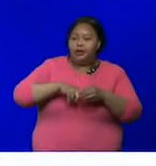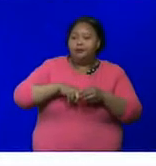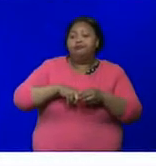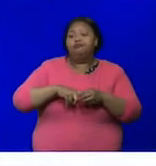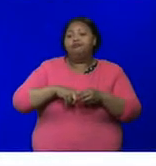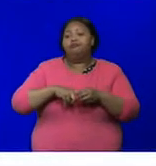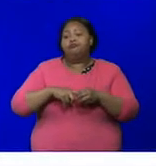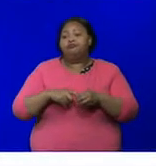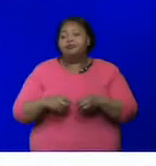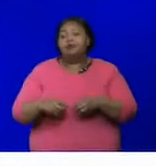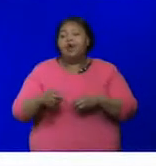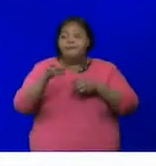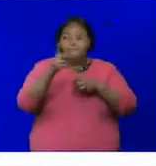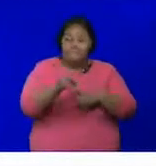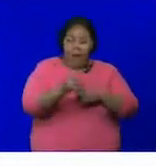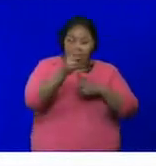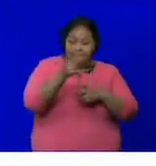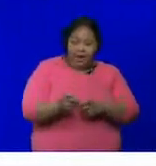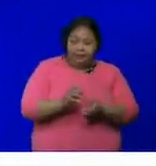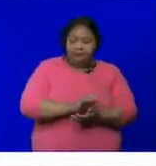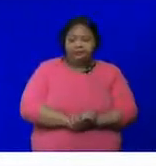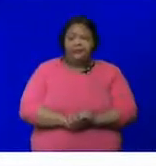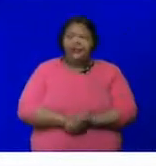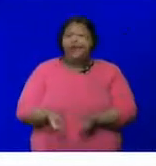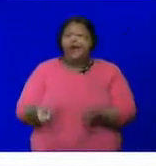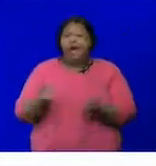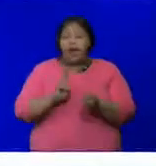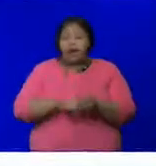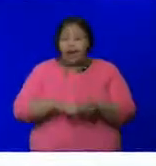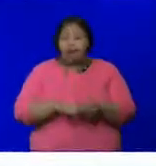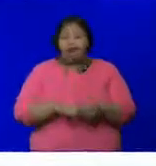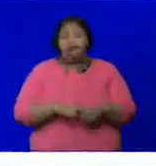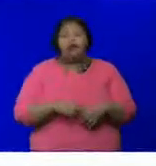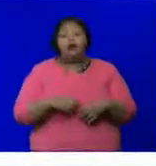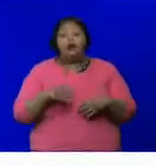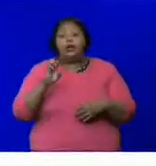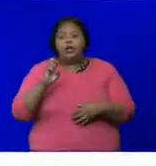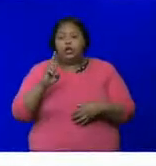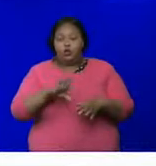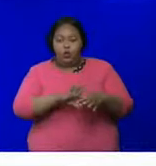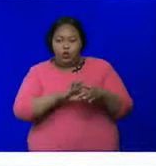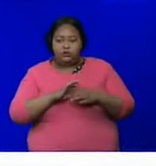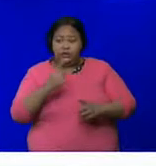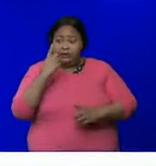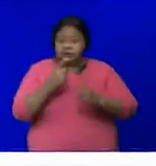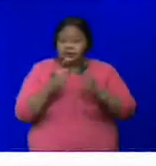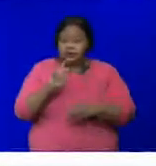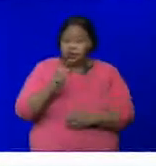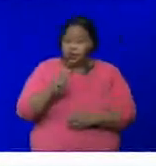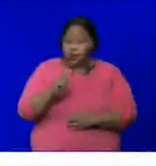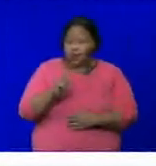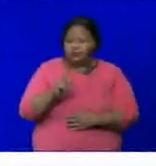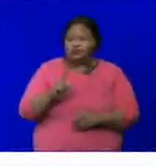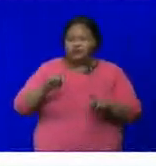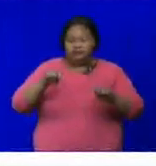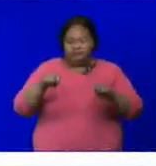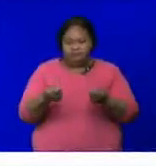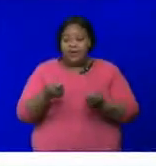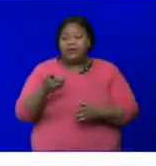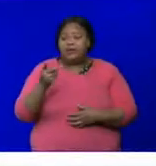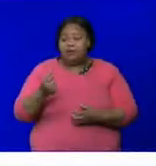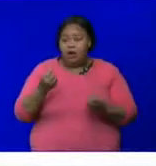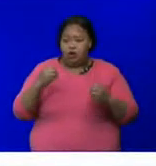letawutsathwa ngule nhlangano kubhekeke kutsi live le-Russia lilahlekelwe tigitsigitsi letingetulu kwesithupha temadola